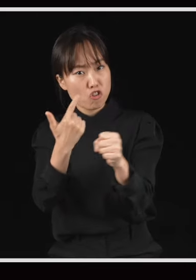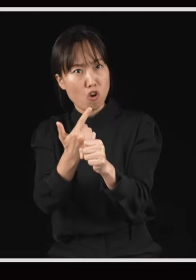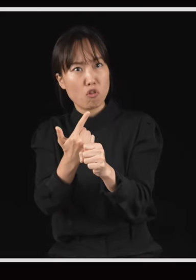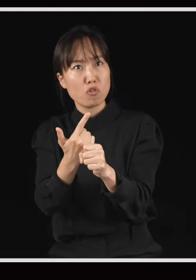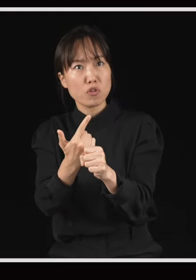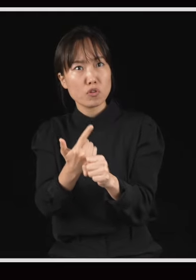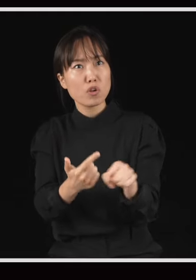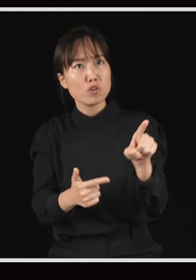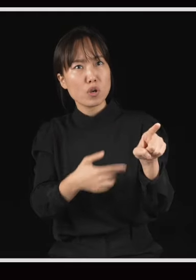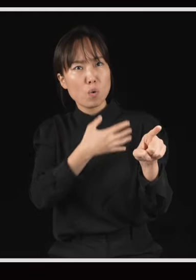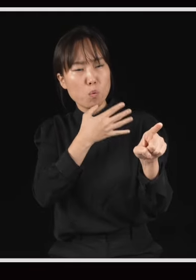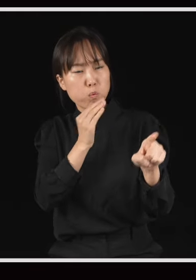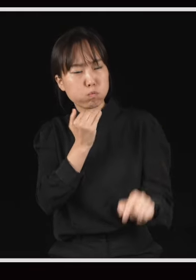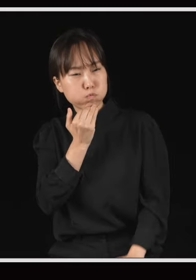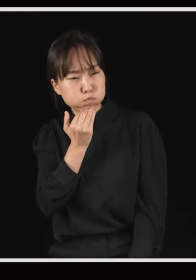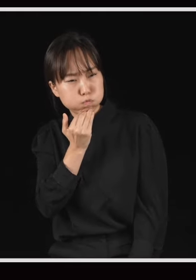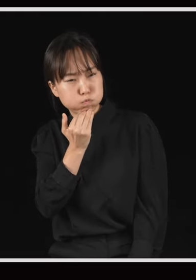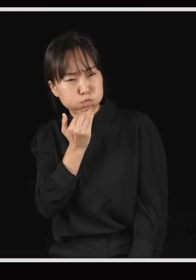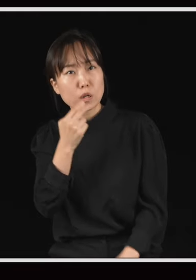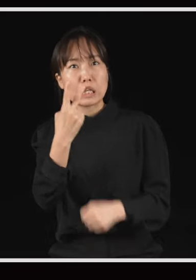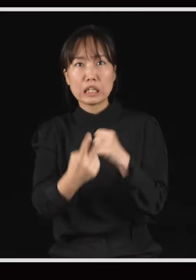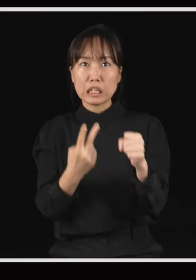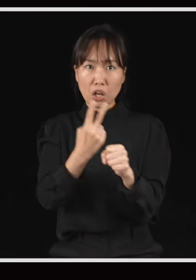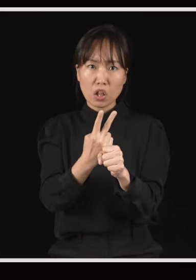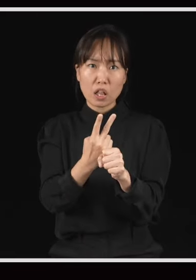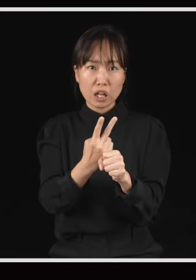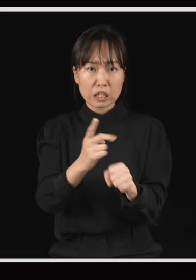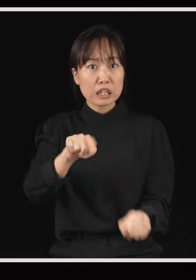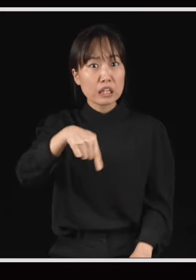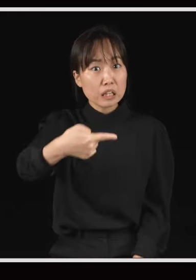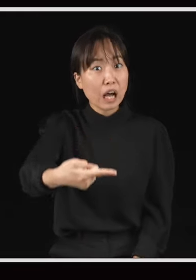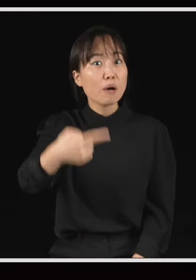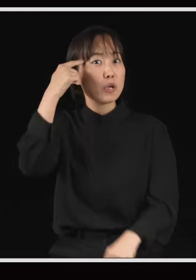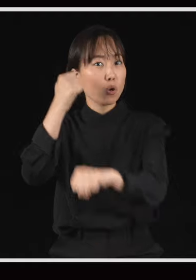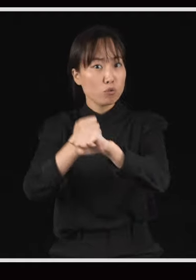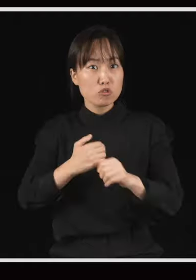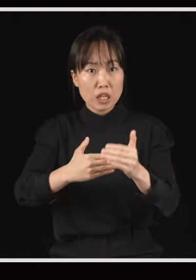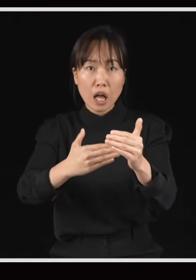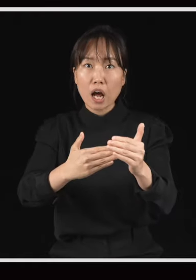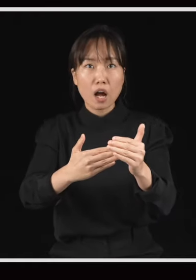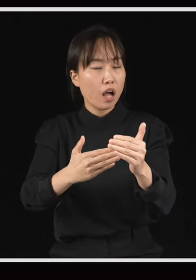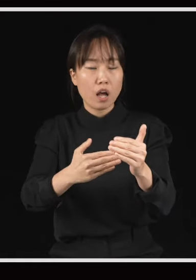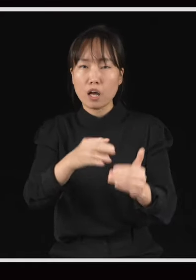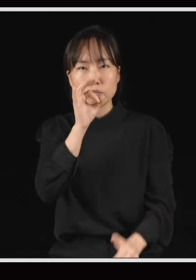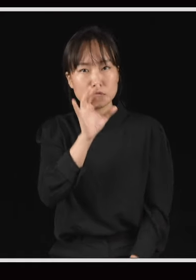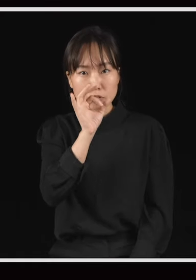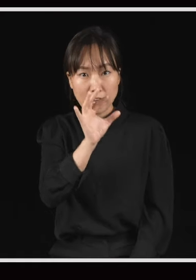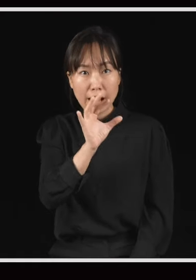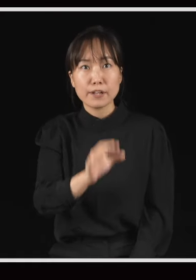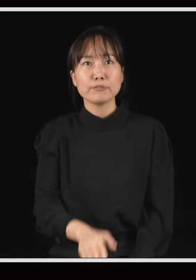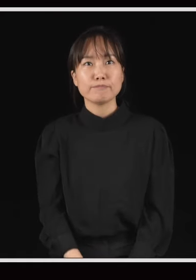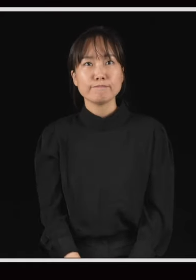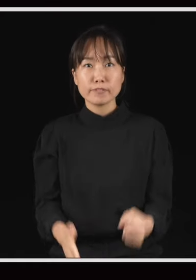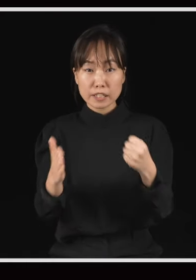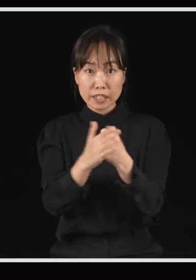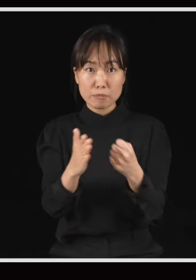한번 그 브리딩을 시작해서 2년을 24개월을 살아야만이 노화 실험을 한다고 하면 정말 끔찍한 일이죠. 그렇기